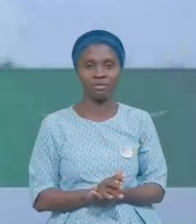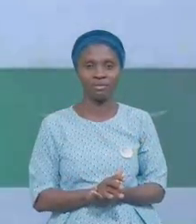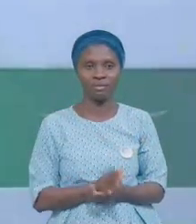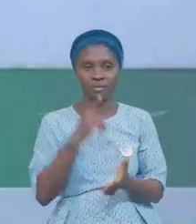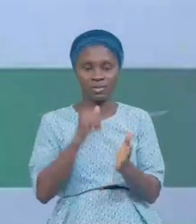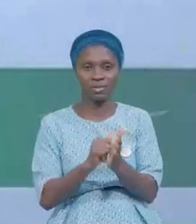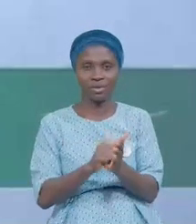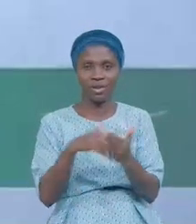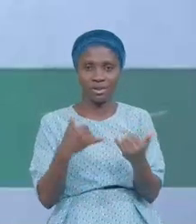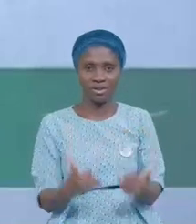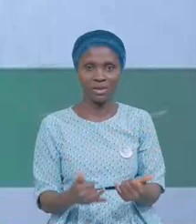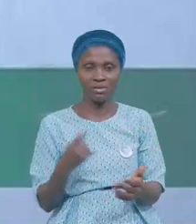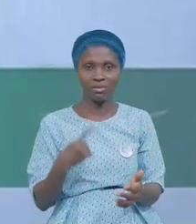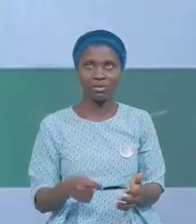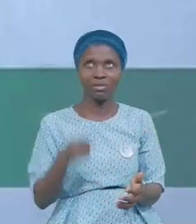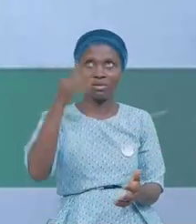Romains 15,